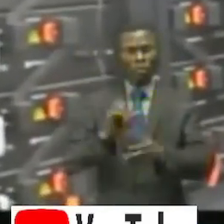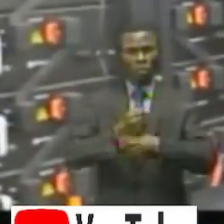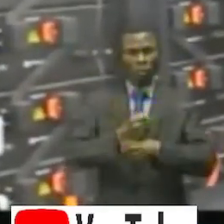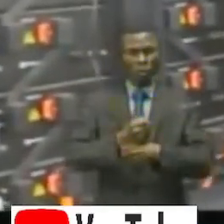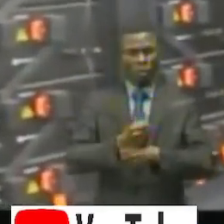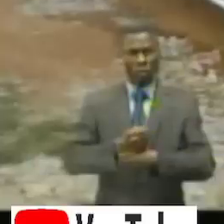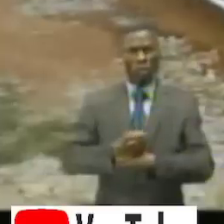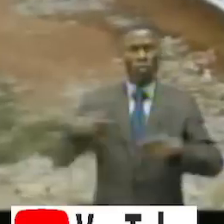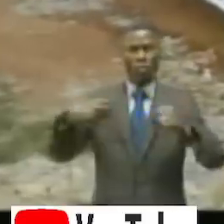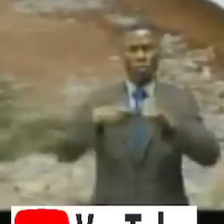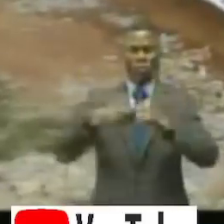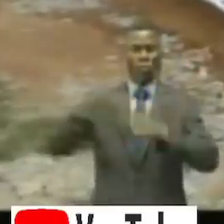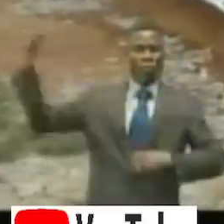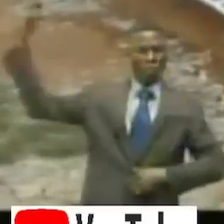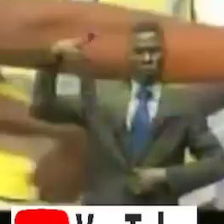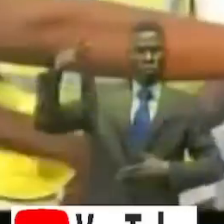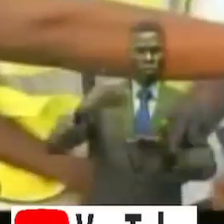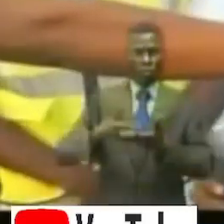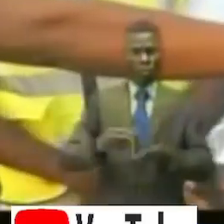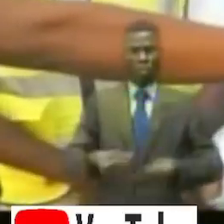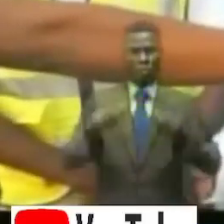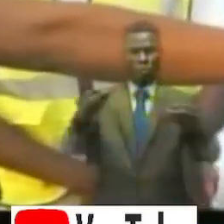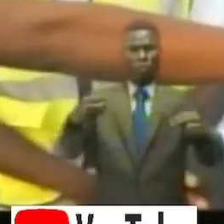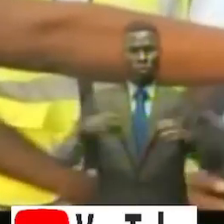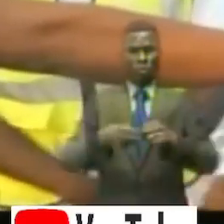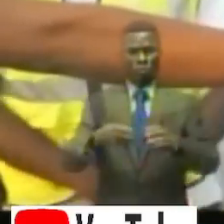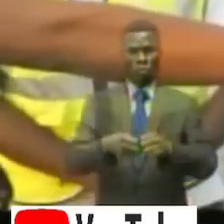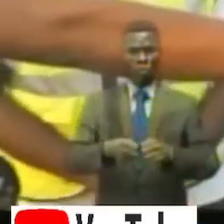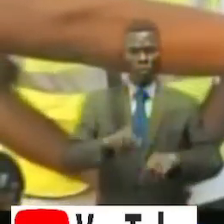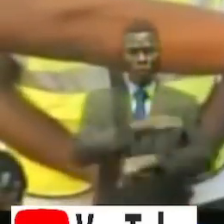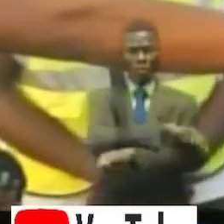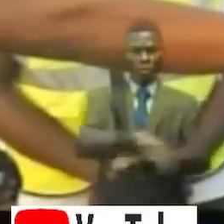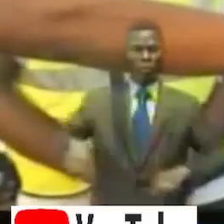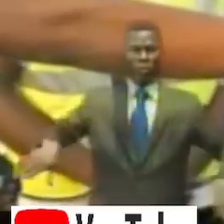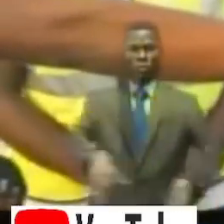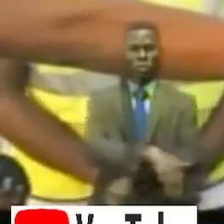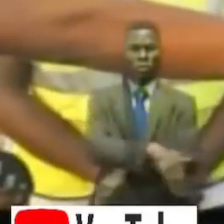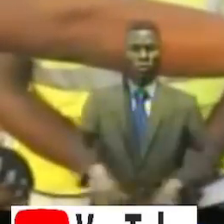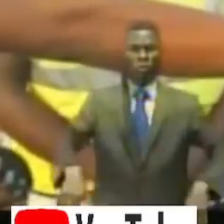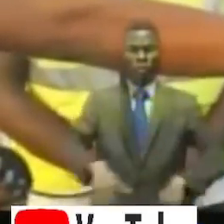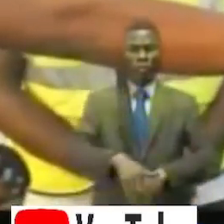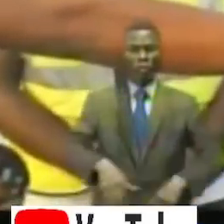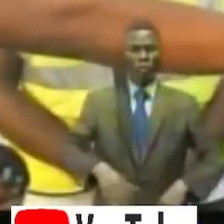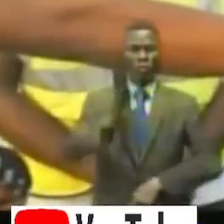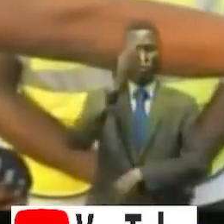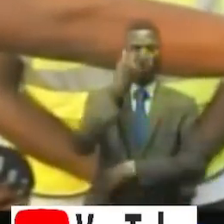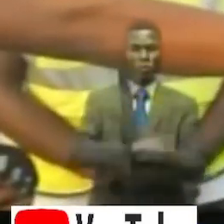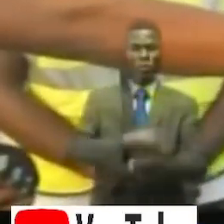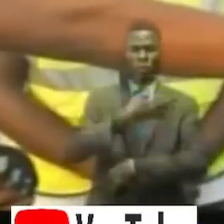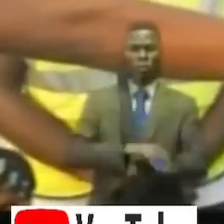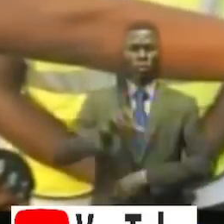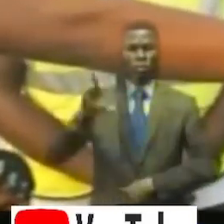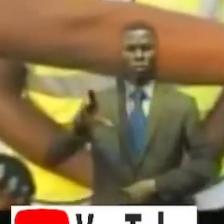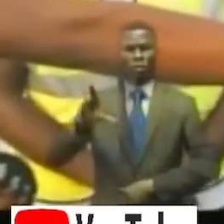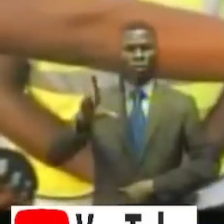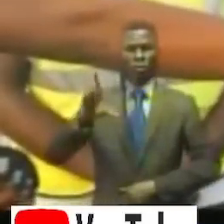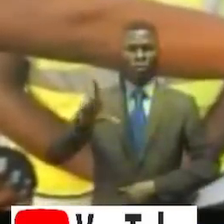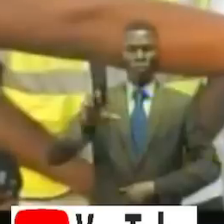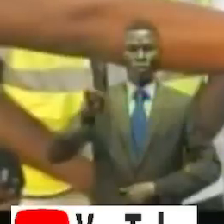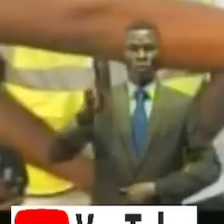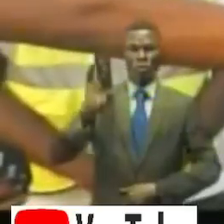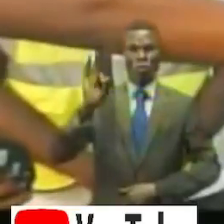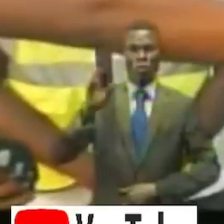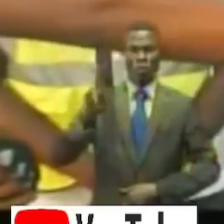ce photovoltaïque. Ça alimente actuellement juste la poste frontalière de Lufu, puisque c'est un